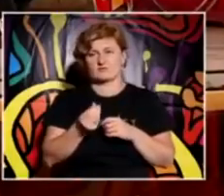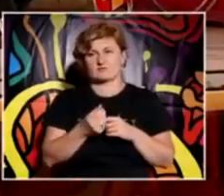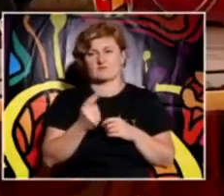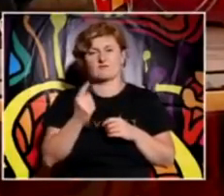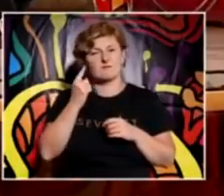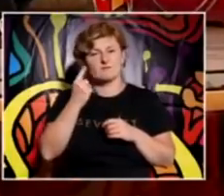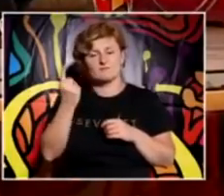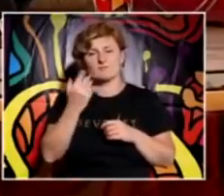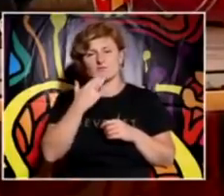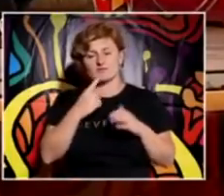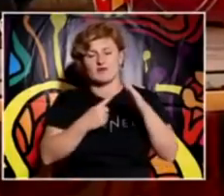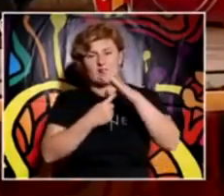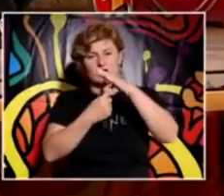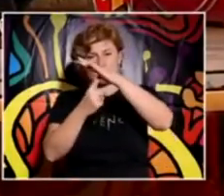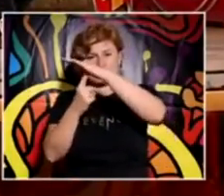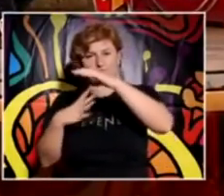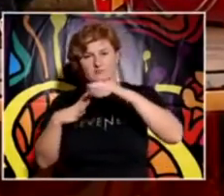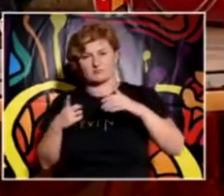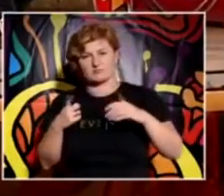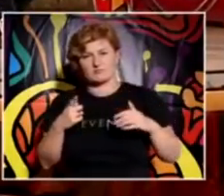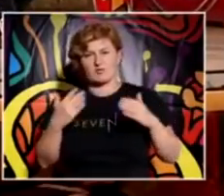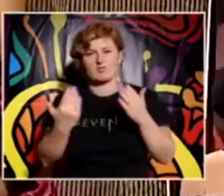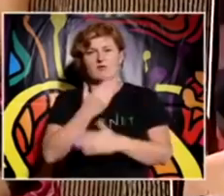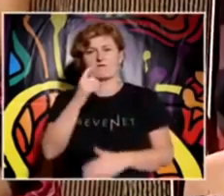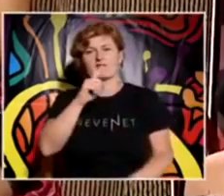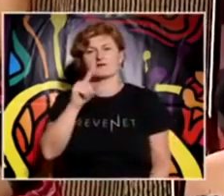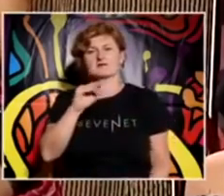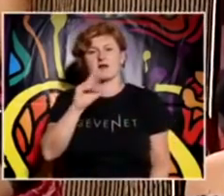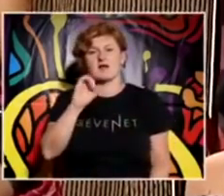locie śmigłowcem nad... co to było? Nową Zelandią